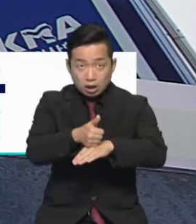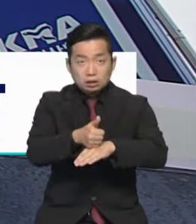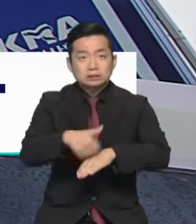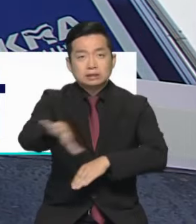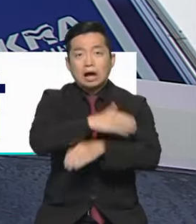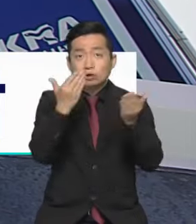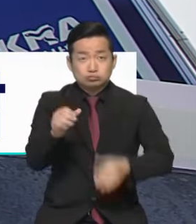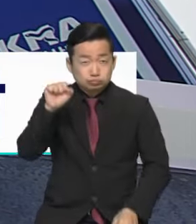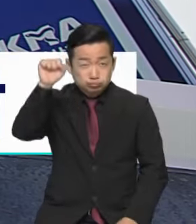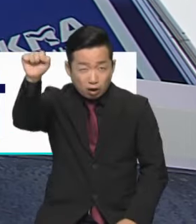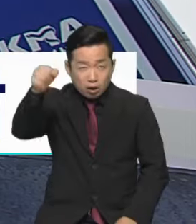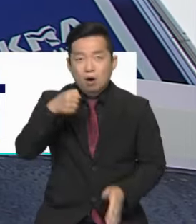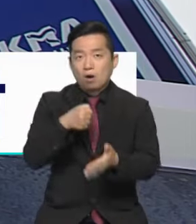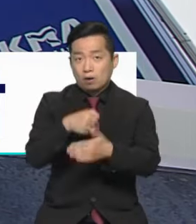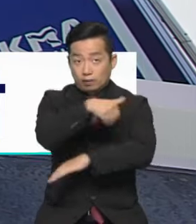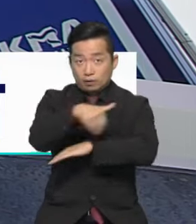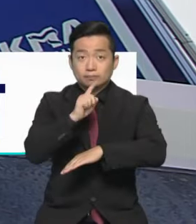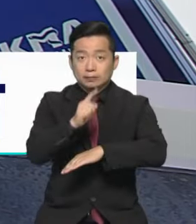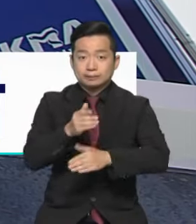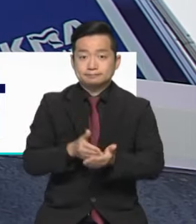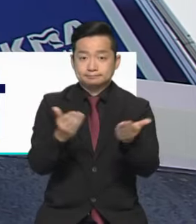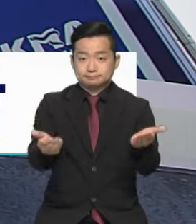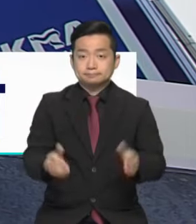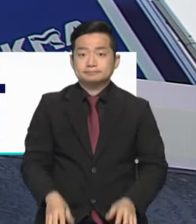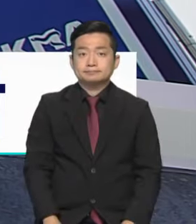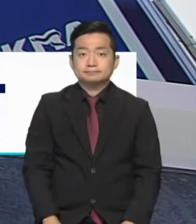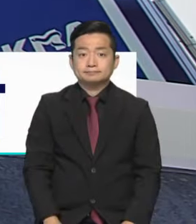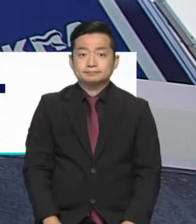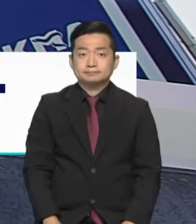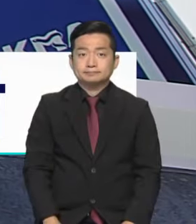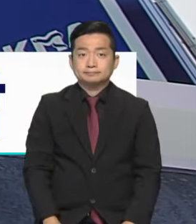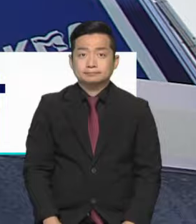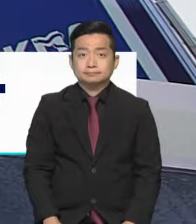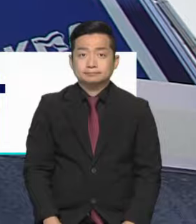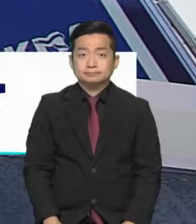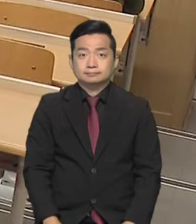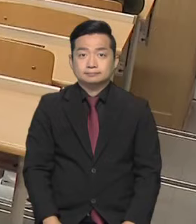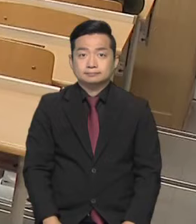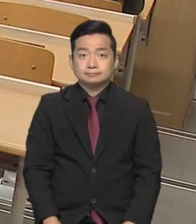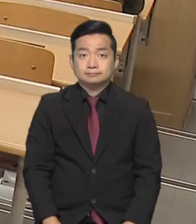총파업에 나설지 결정할 방침입니다. 박하정 기자가 취재했습니다.